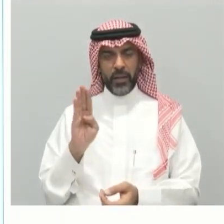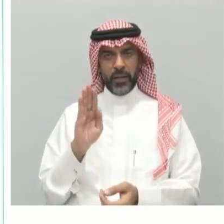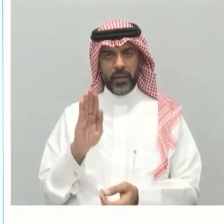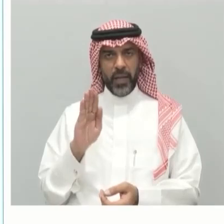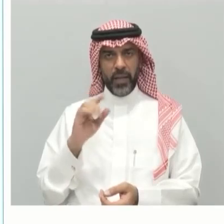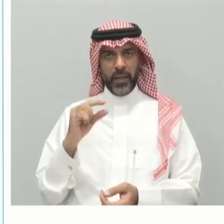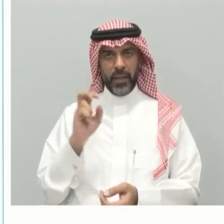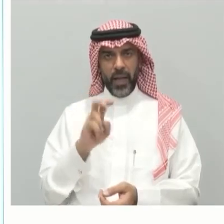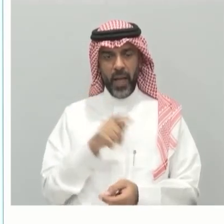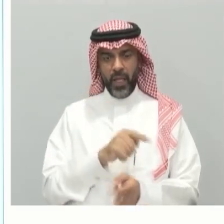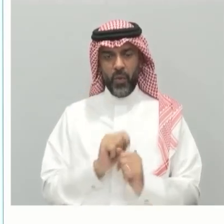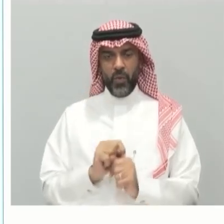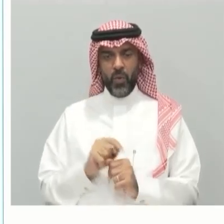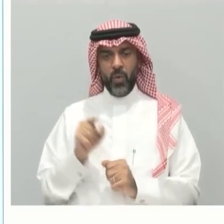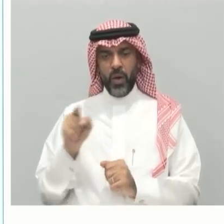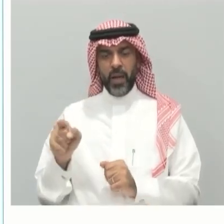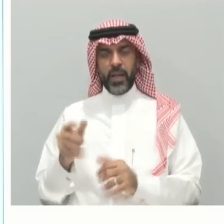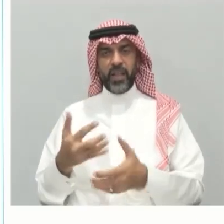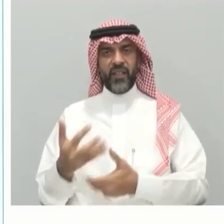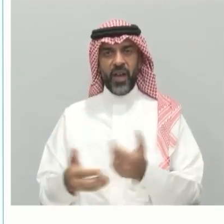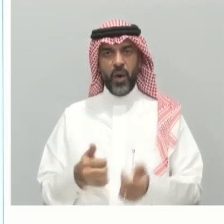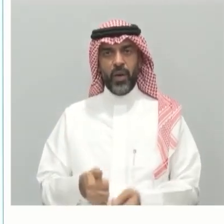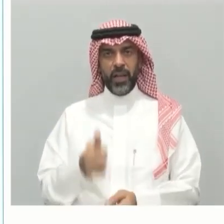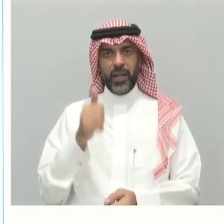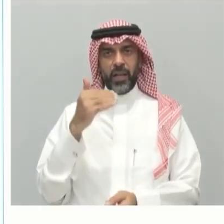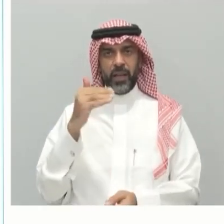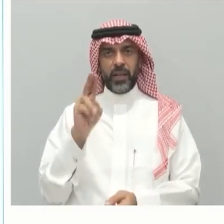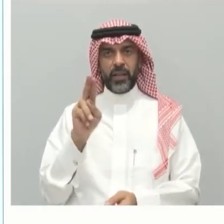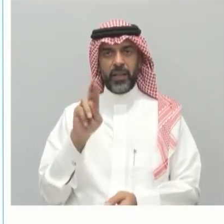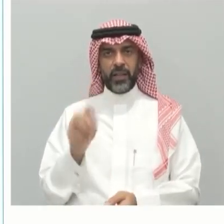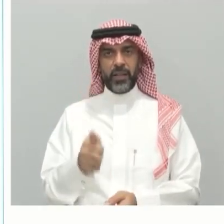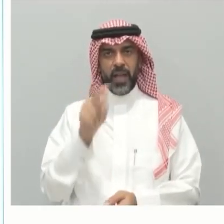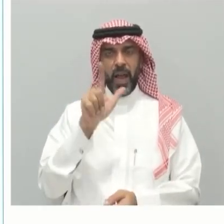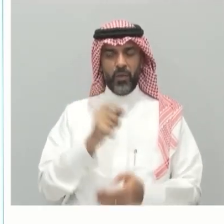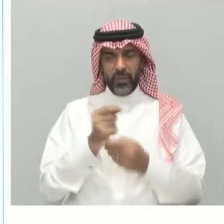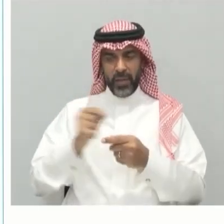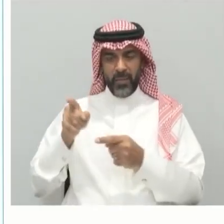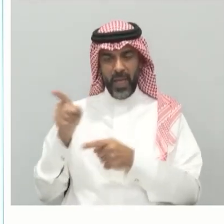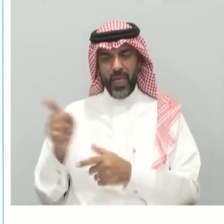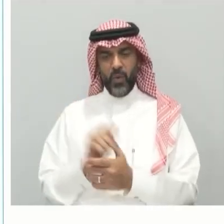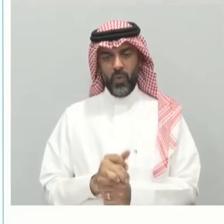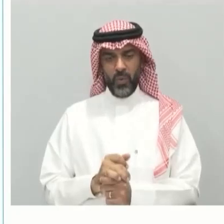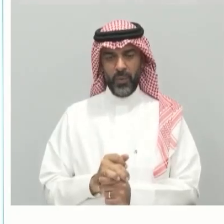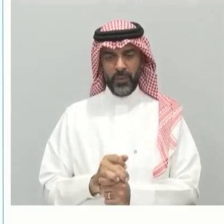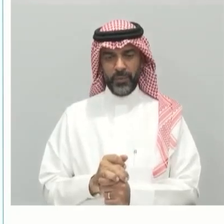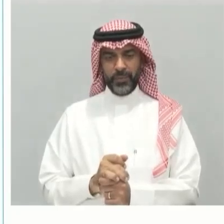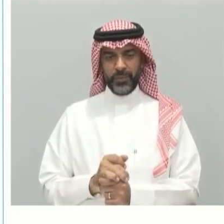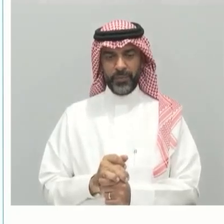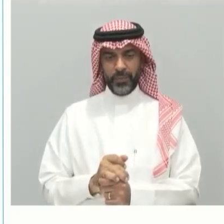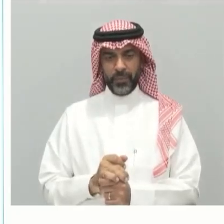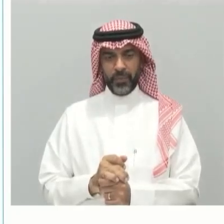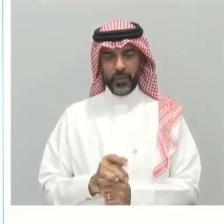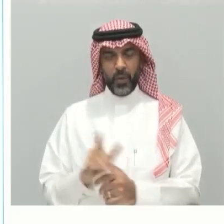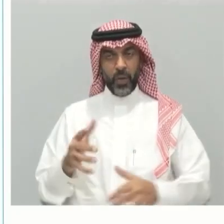للاكسده وعندي هنا تفاعل الاختزال وهذا هو معادله نصف تفاعل الاختزال عندما